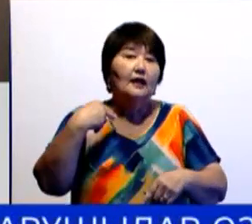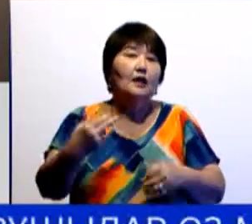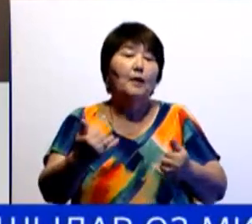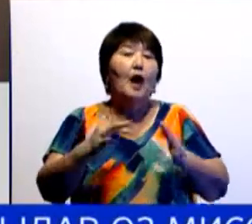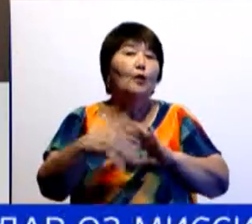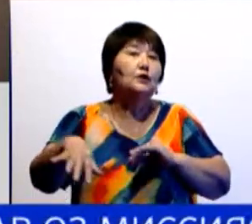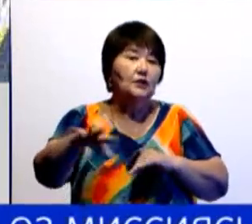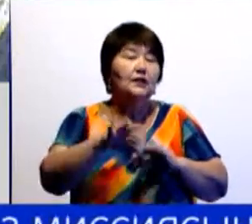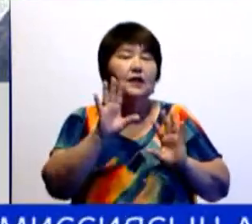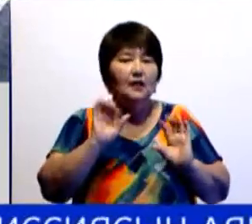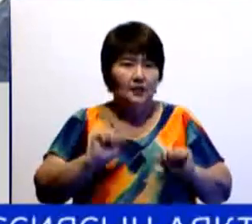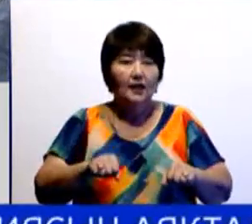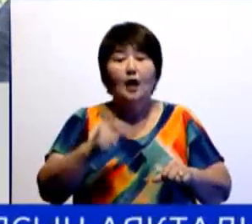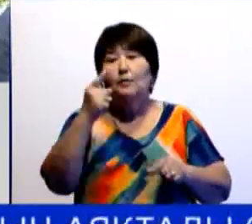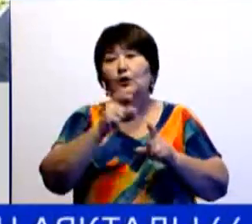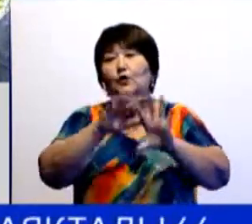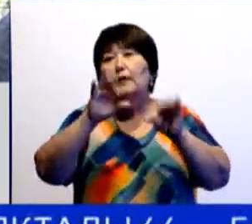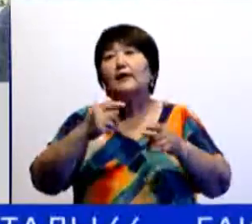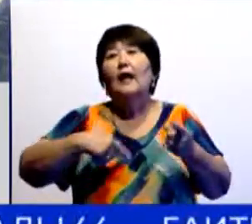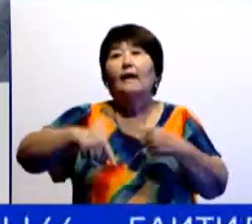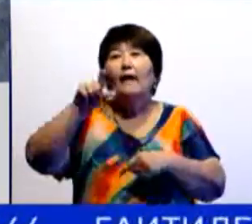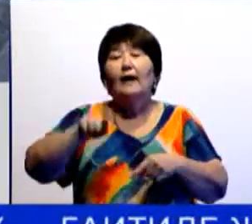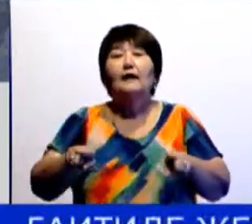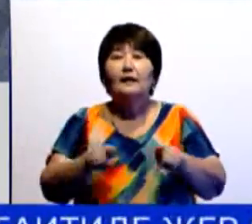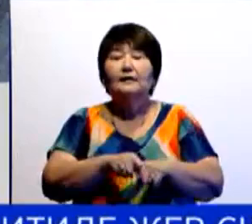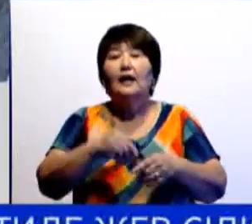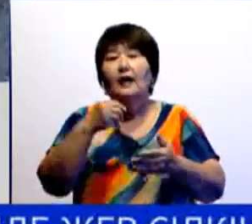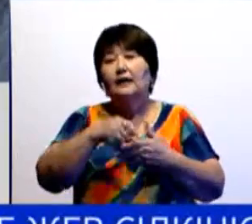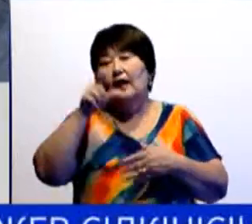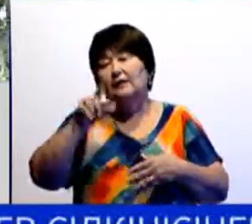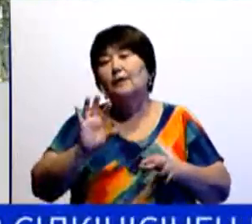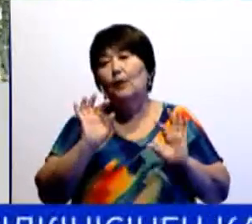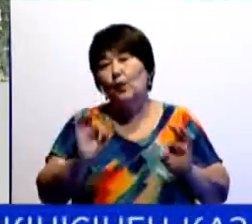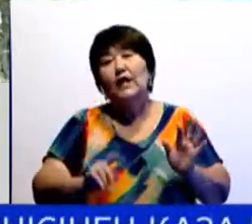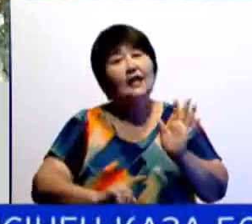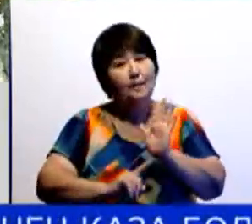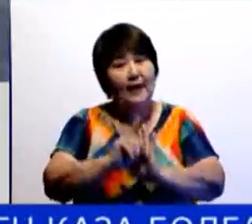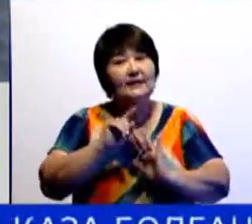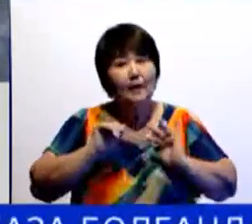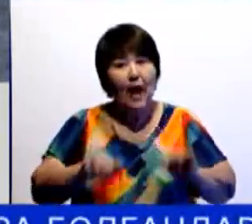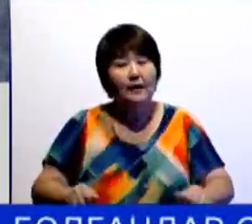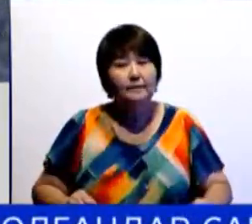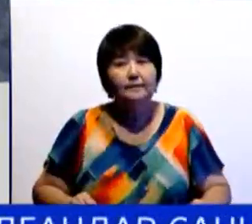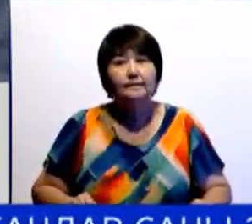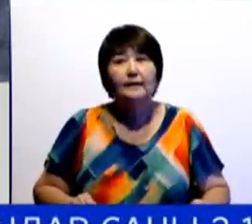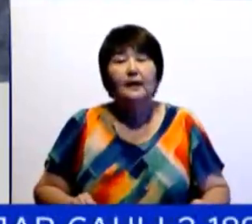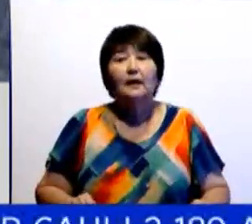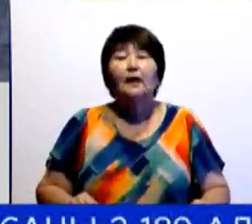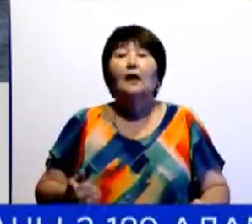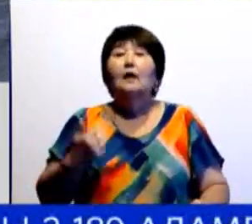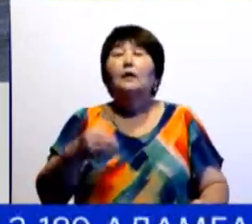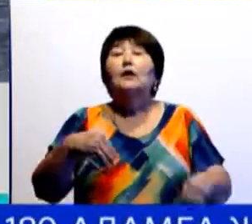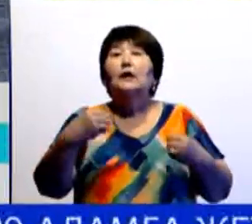ауылдық жерден де жарамды. Бір сөзбен айтқанда, кәсіпкерлікке ынталы азаматтарға оңтайлы бастама. Несие беру